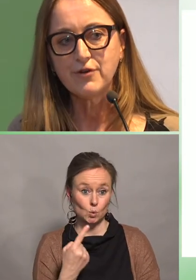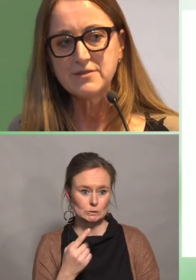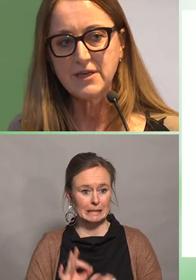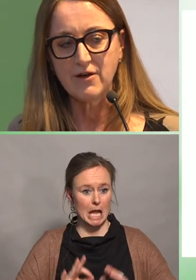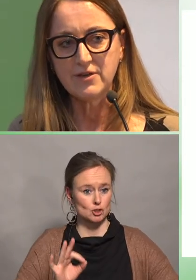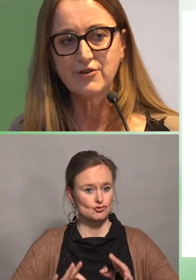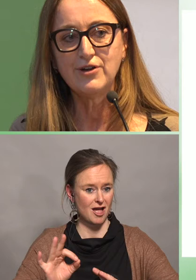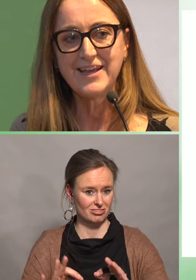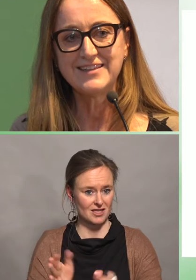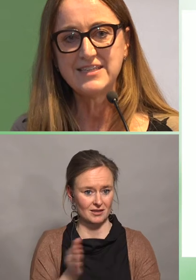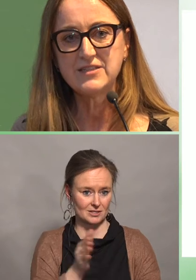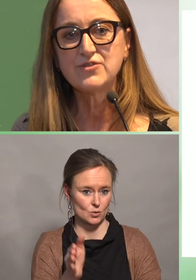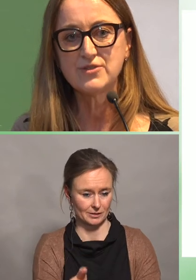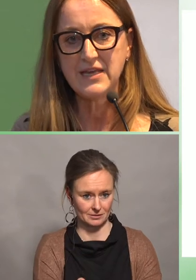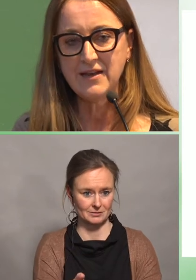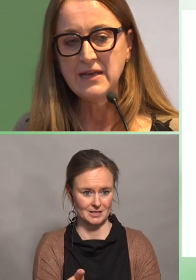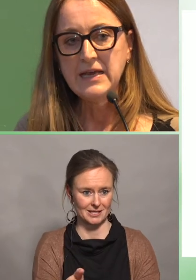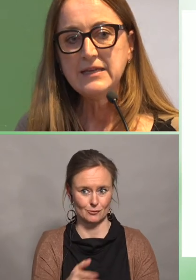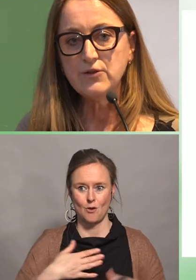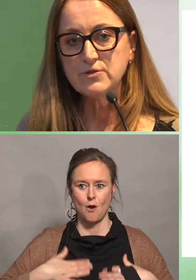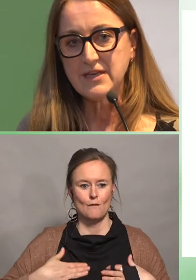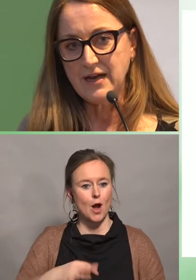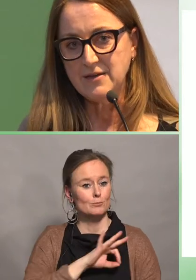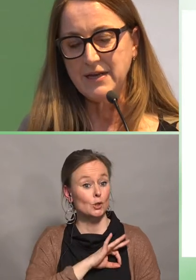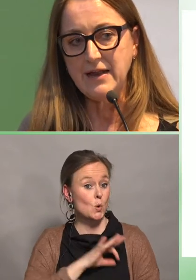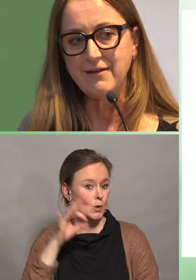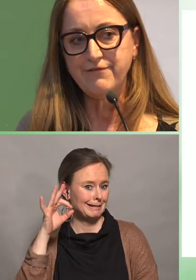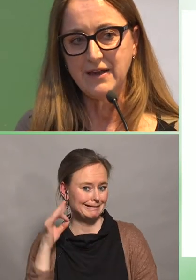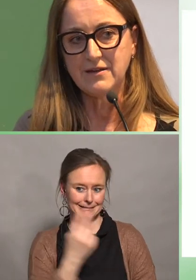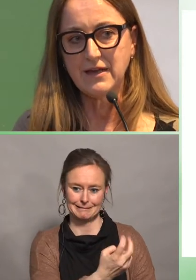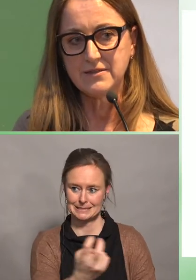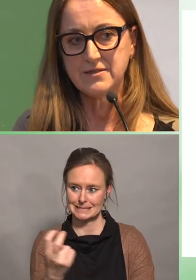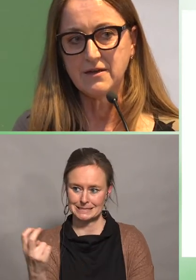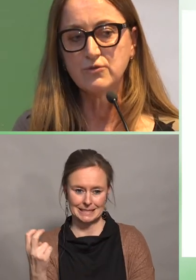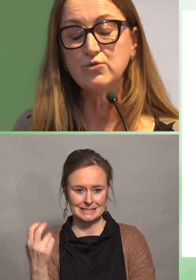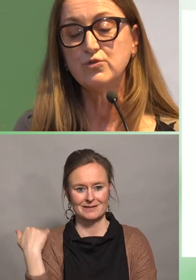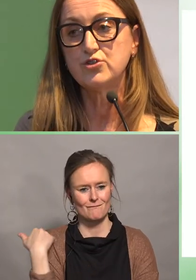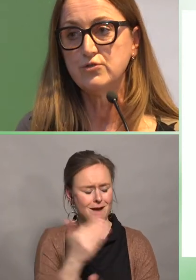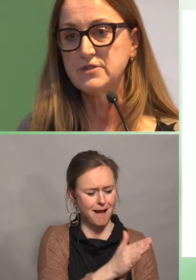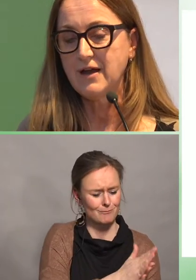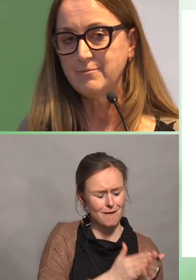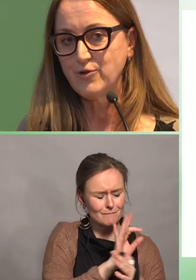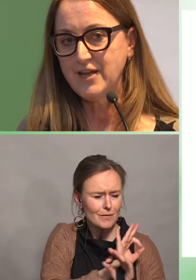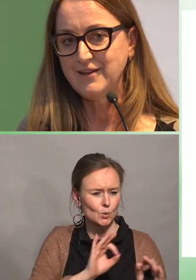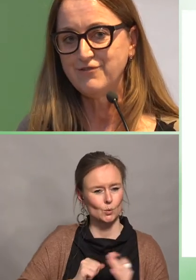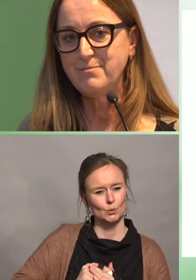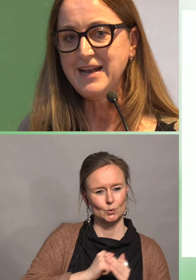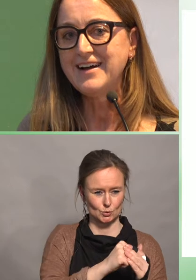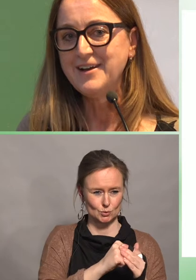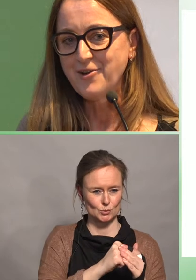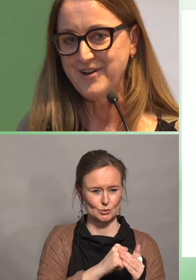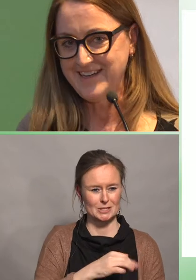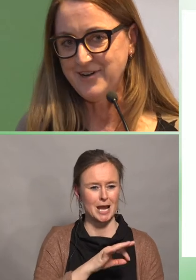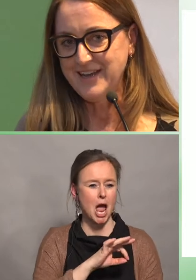mehr freut es mich auch, hier Kolleginnen sitzen zu sehen, die uns gerade bei den Anfängen ganz gut unterstützt haben. Kolleginnen von